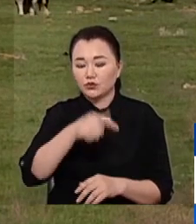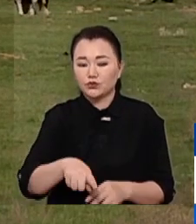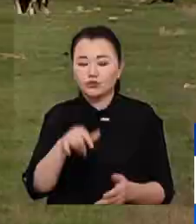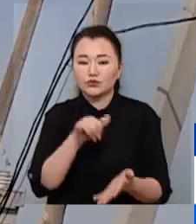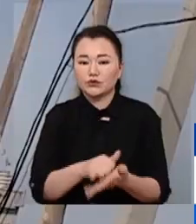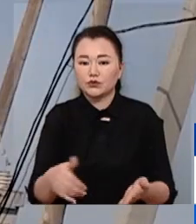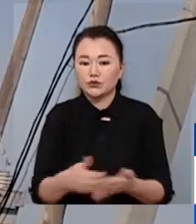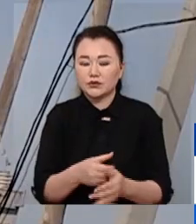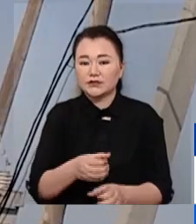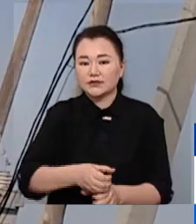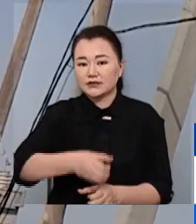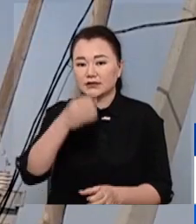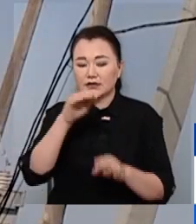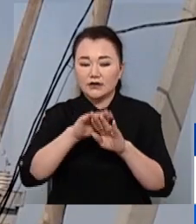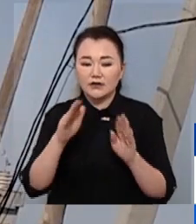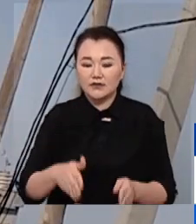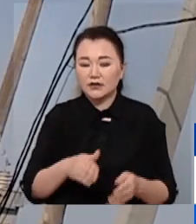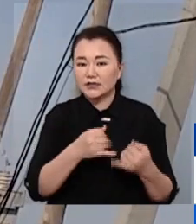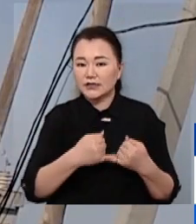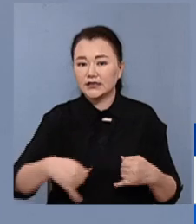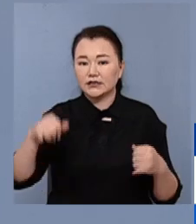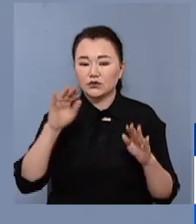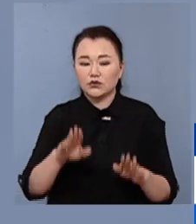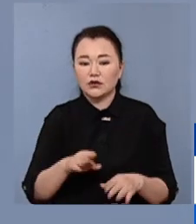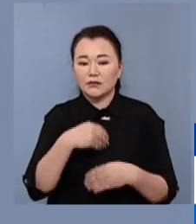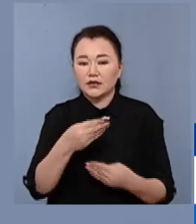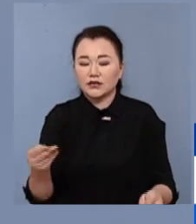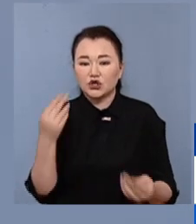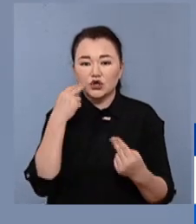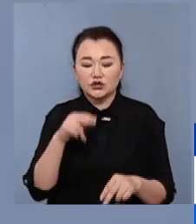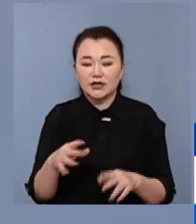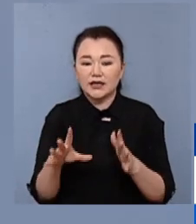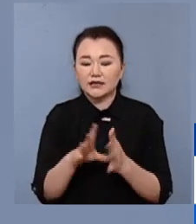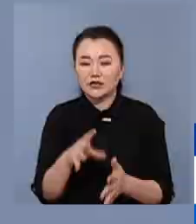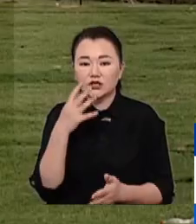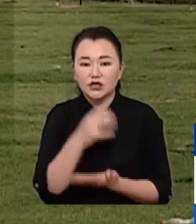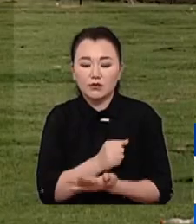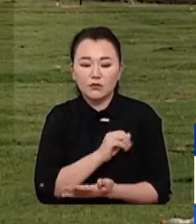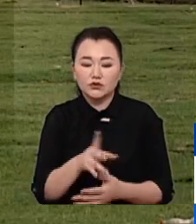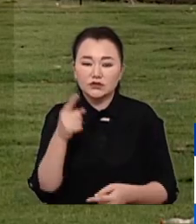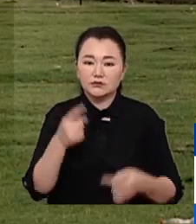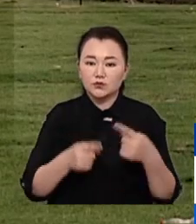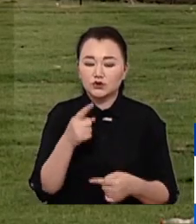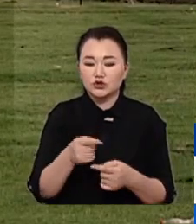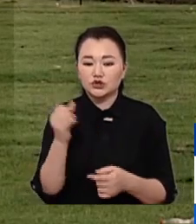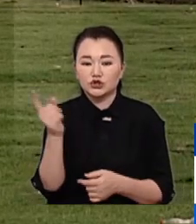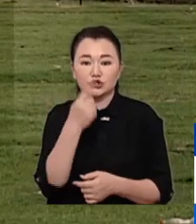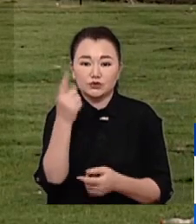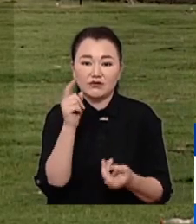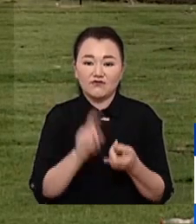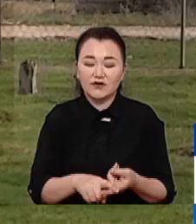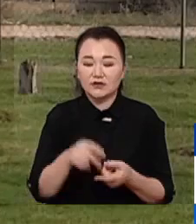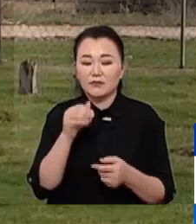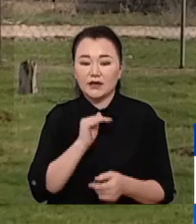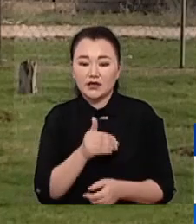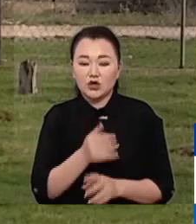установили новые столбы, трансформатор, провели линии. Вот только подать качественное электричество не получается из-за споров со счетчиками. Подрядчик,